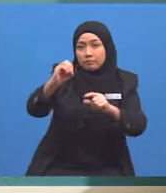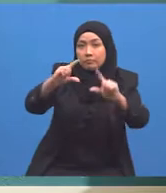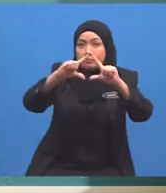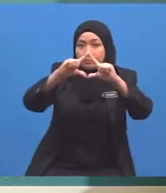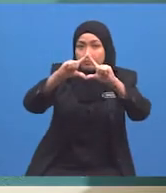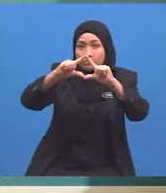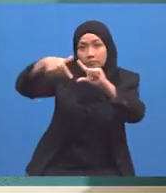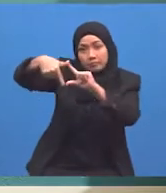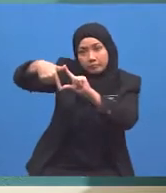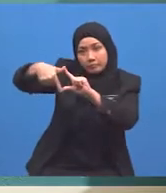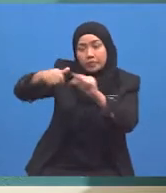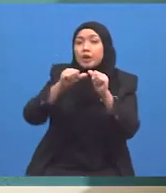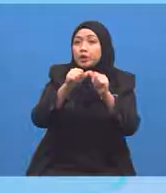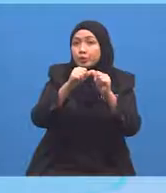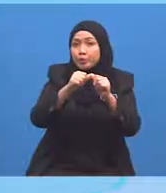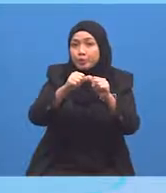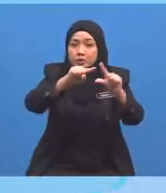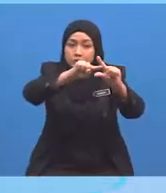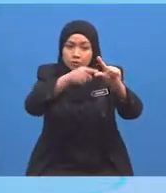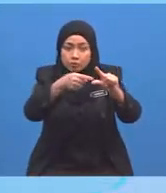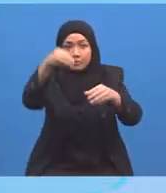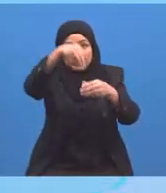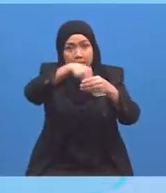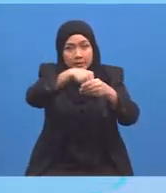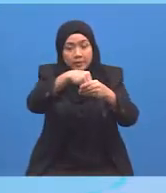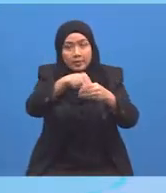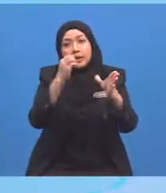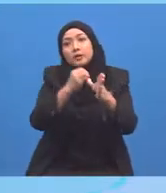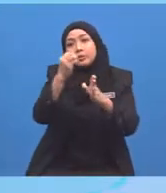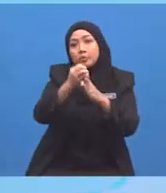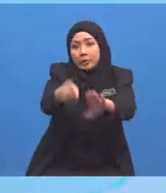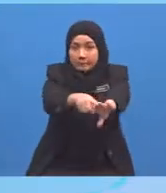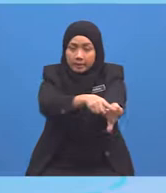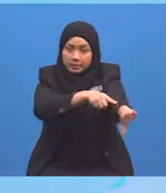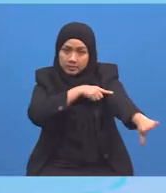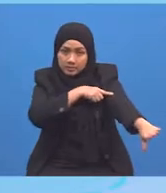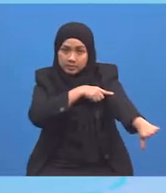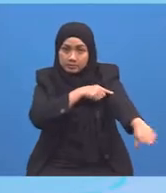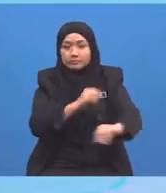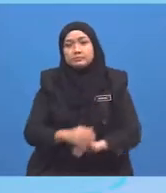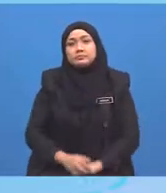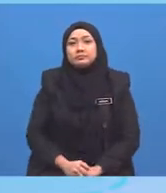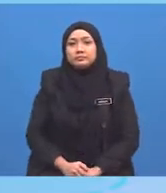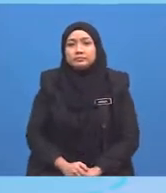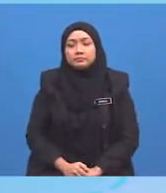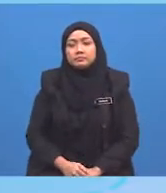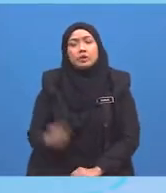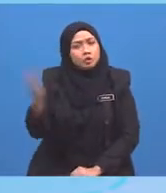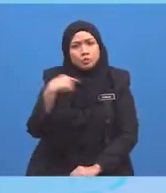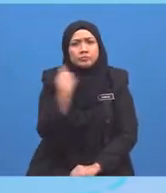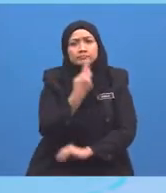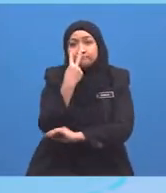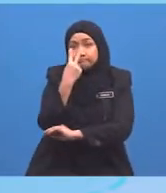dan tiga sudut. Segitiga boleh dikelaskan berdasarkan sifat